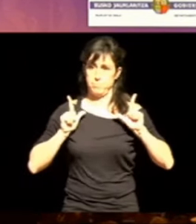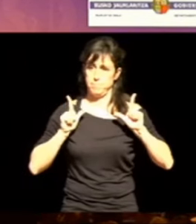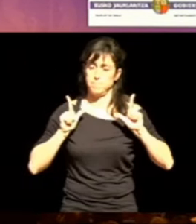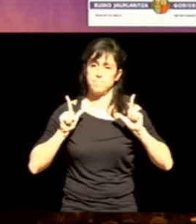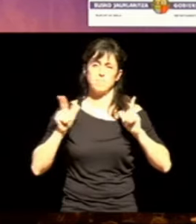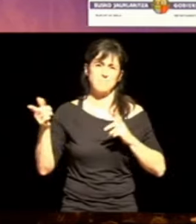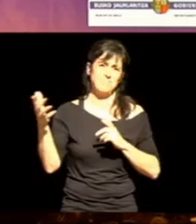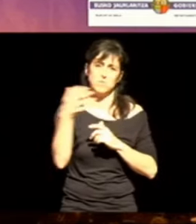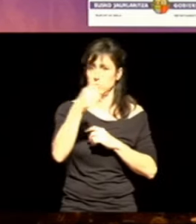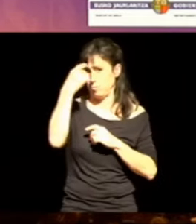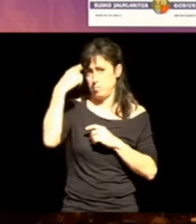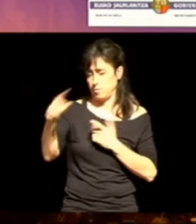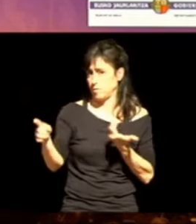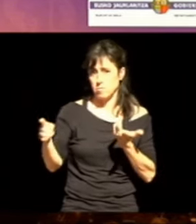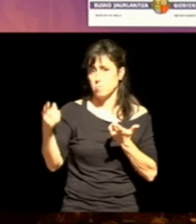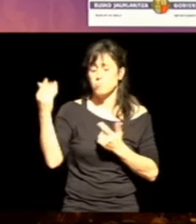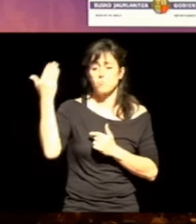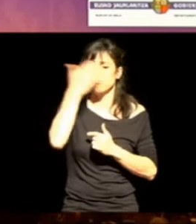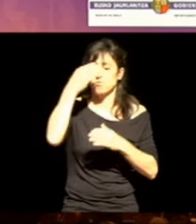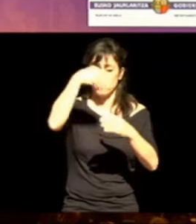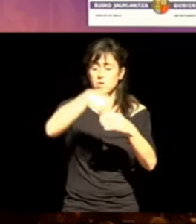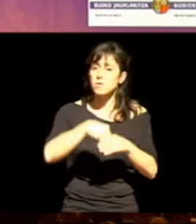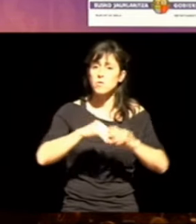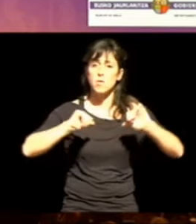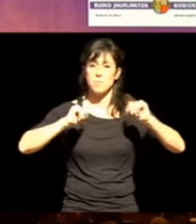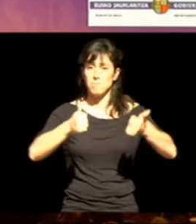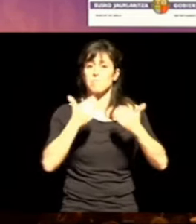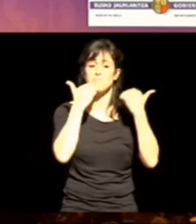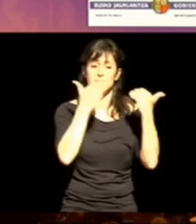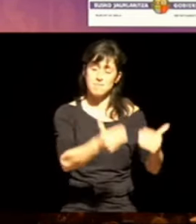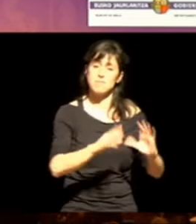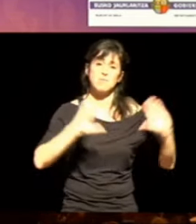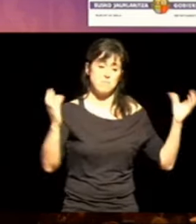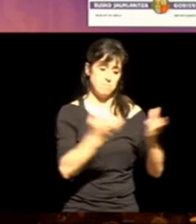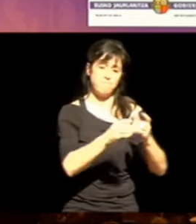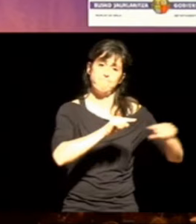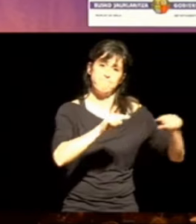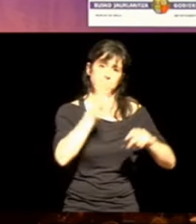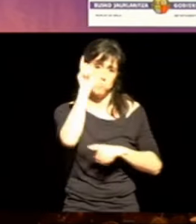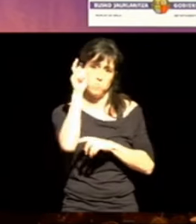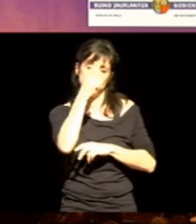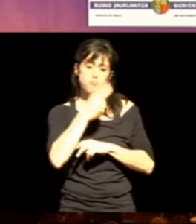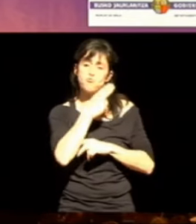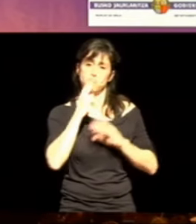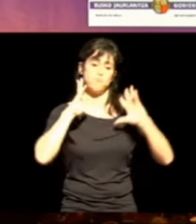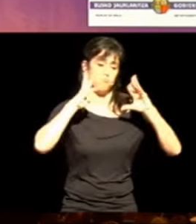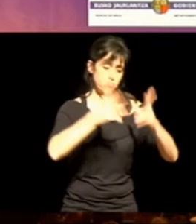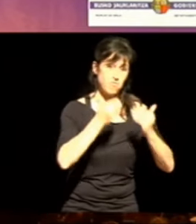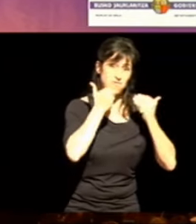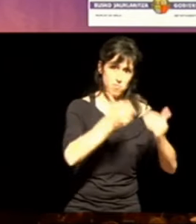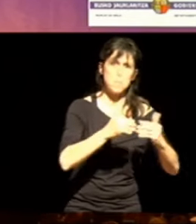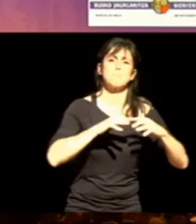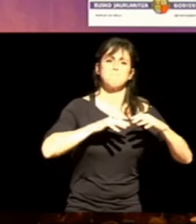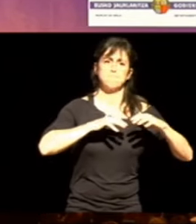ikastetxetan dana azten dela irakasle eta zuzendaritzaren implikazio eta konpromisoarekin. Horiek gabe, ez dago zer